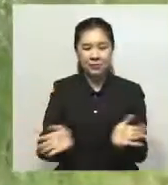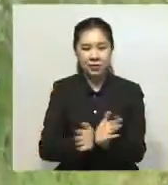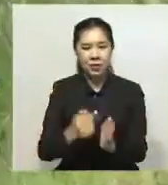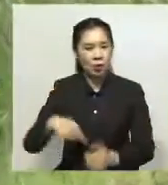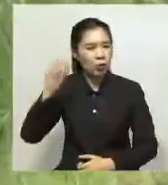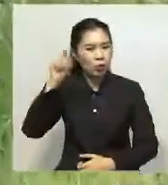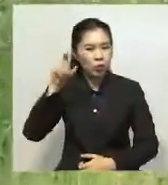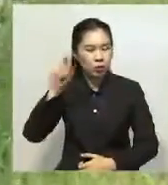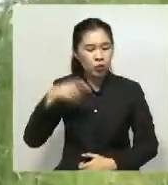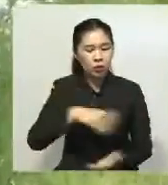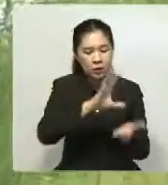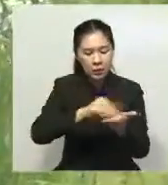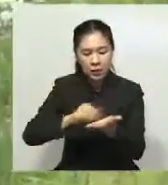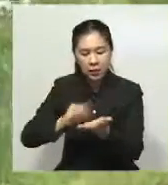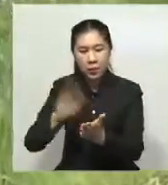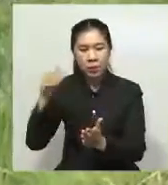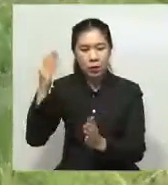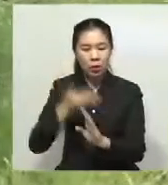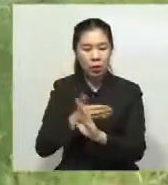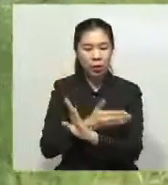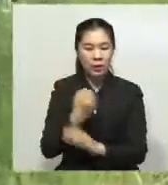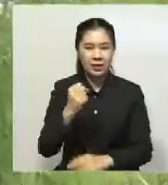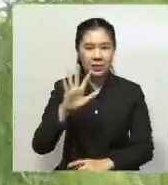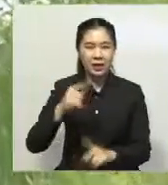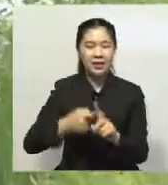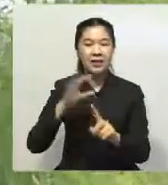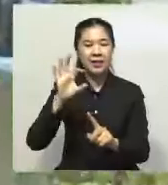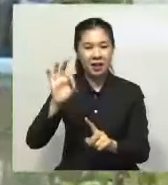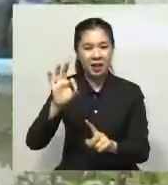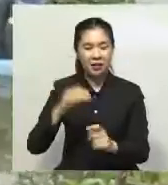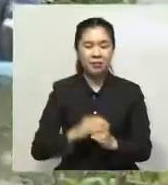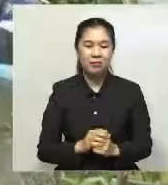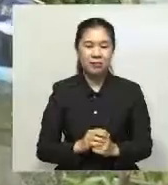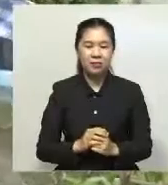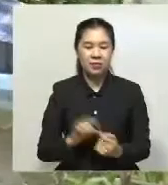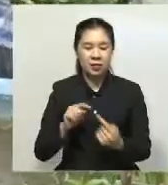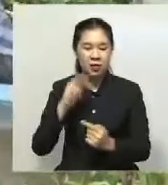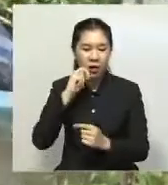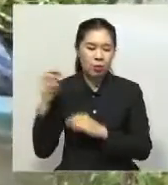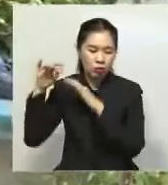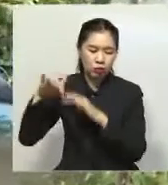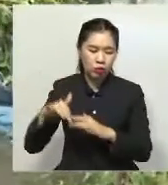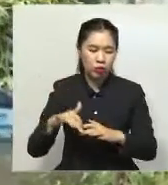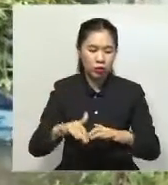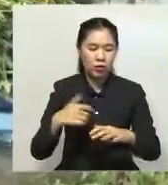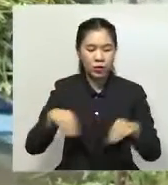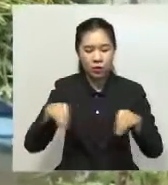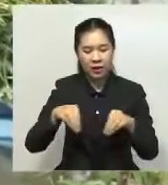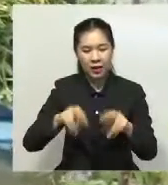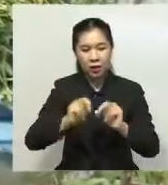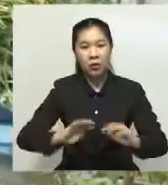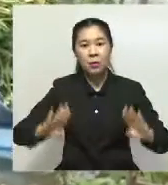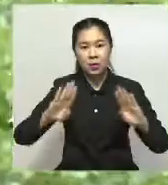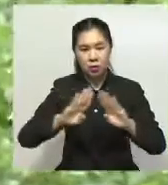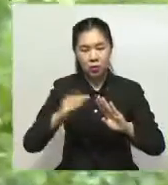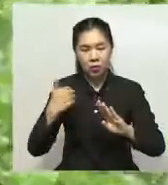เกี่ยวผลผลิตให้ทันก่อนวันที่15กันยายนก่อนที่จะดำเนินการผันน้ำลงทุ่งในอำเภอบางเลนและอำเภอใกล้เคียงในจังหวัดนครปฐมเ